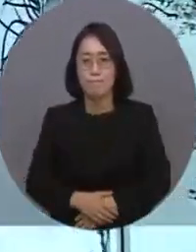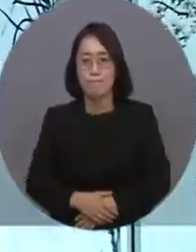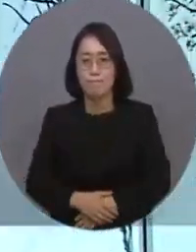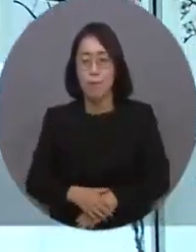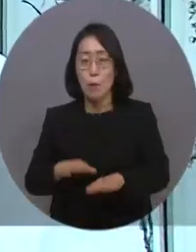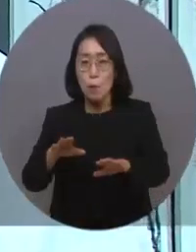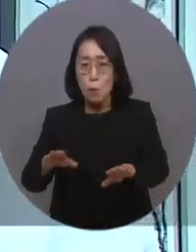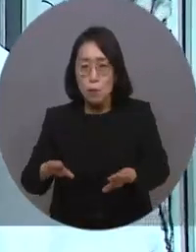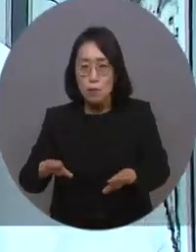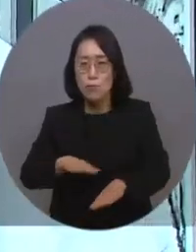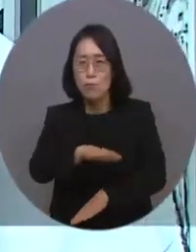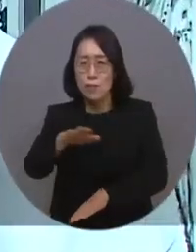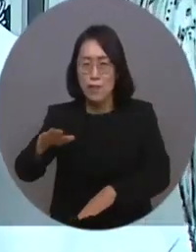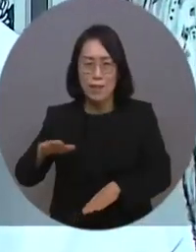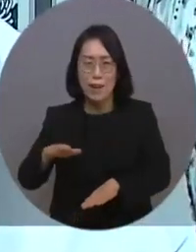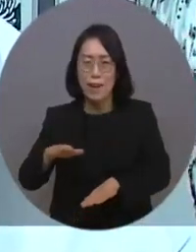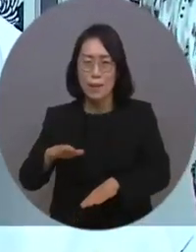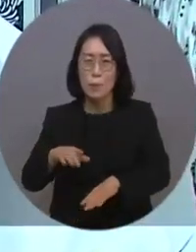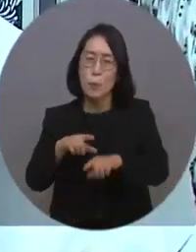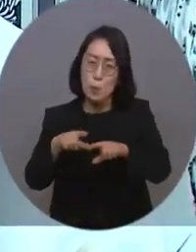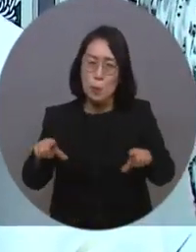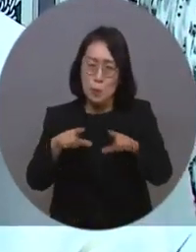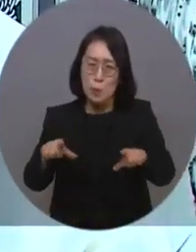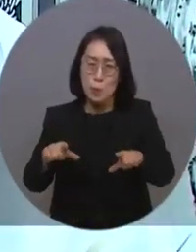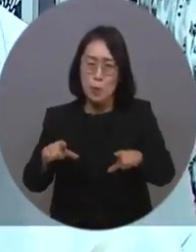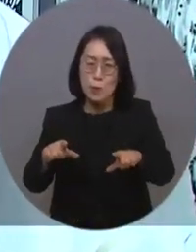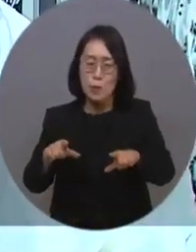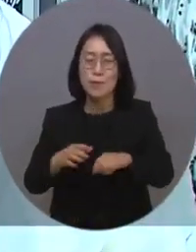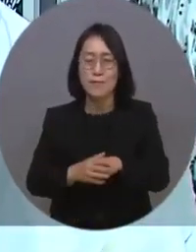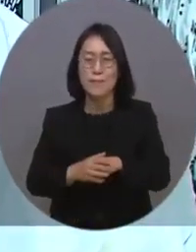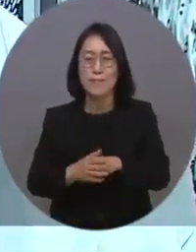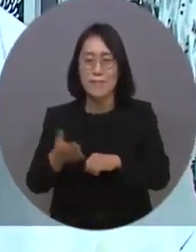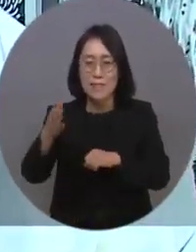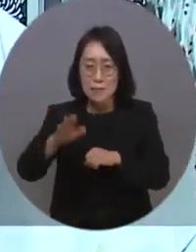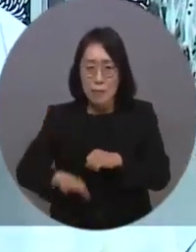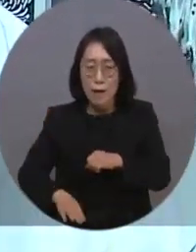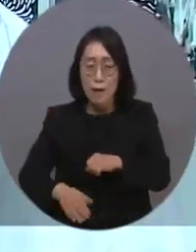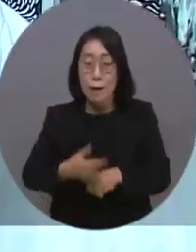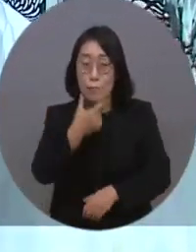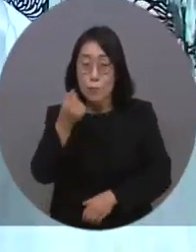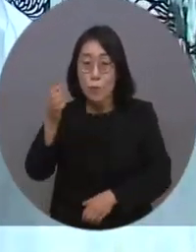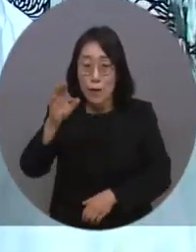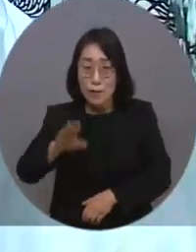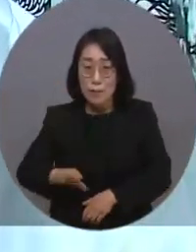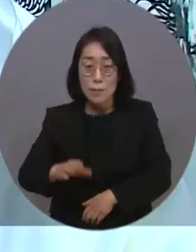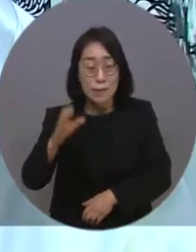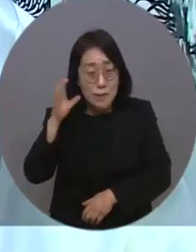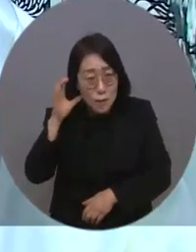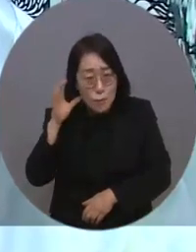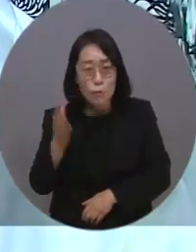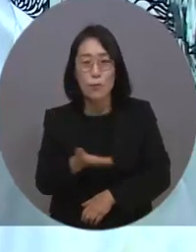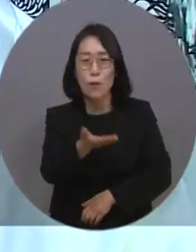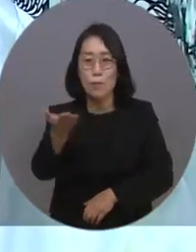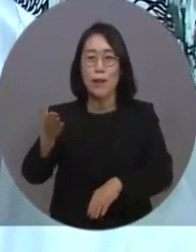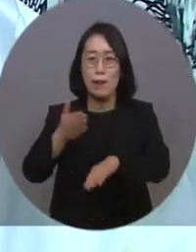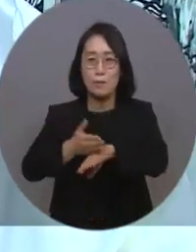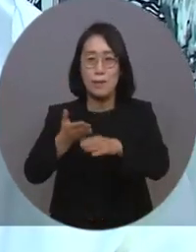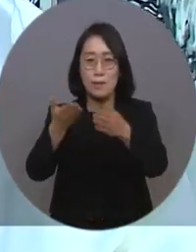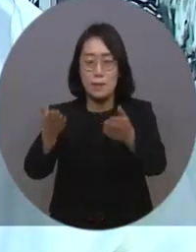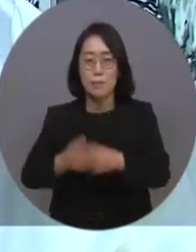네, 저희도 별로 못했는데 이렇게 부족한 소리를 들어주셔서 너무 감사합니다.